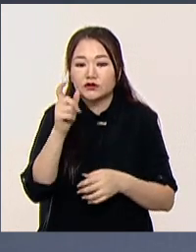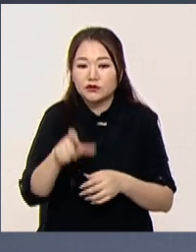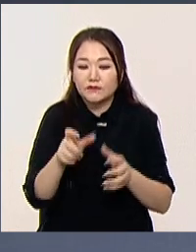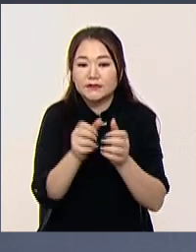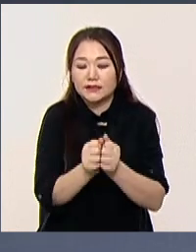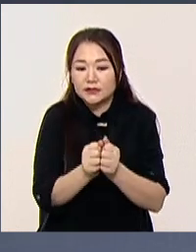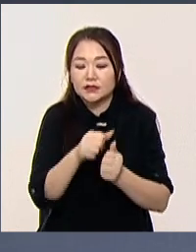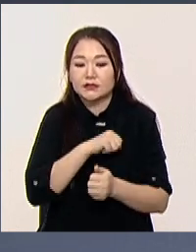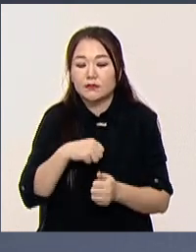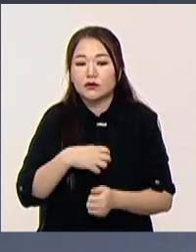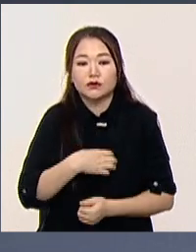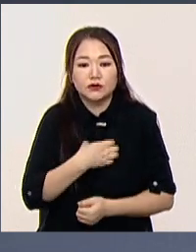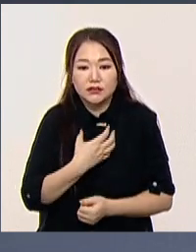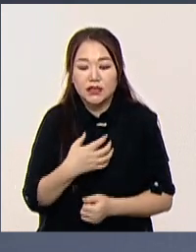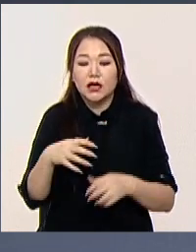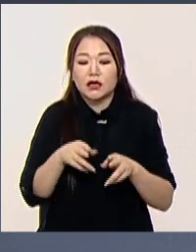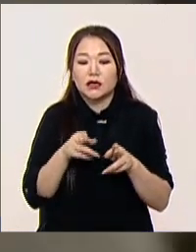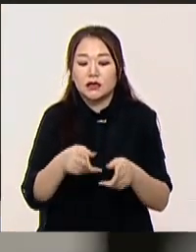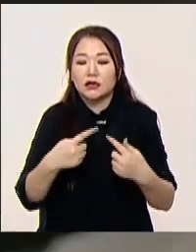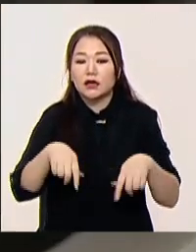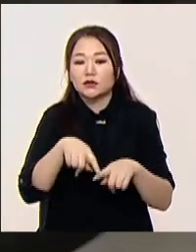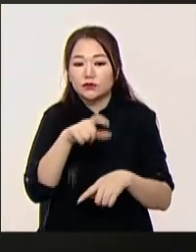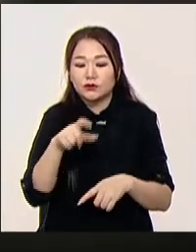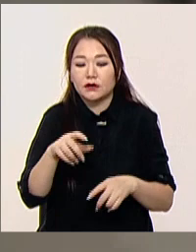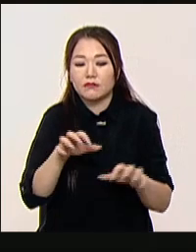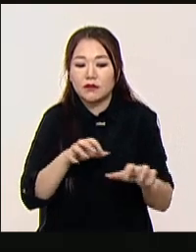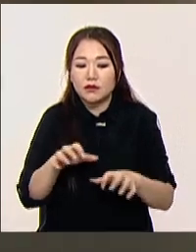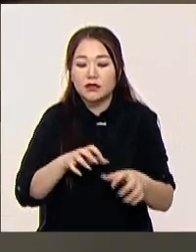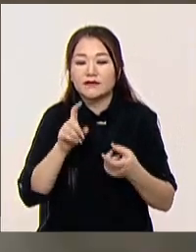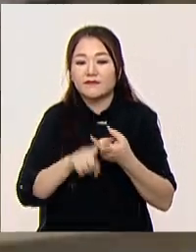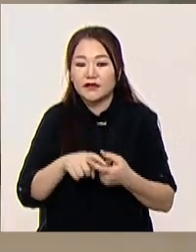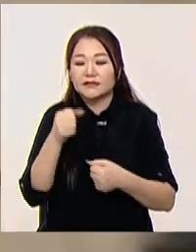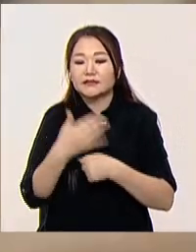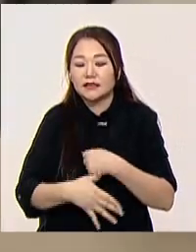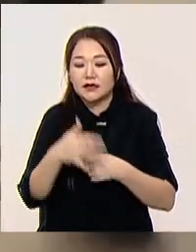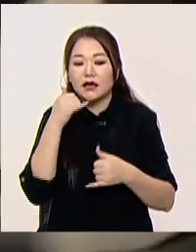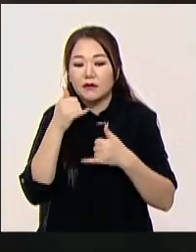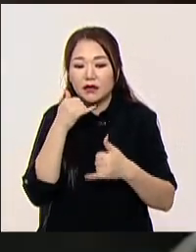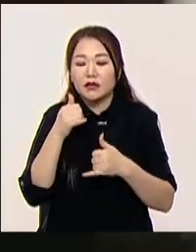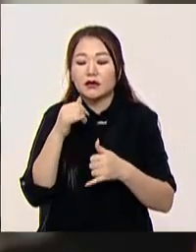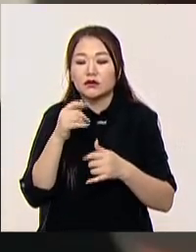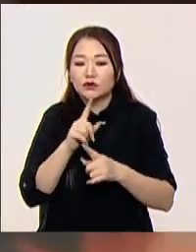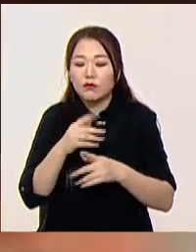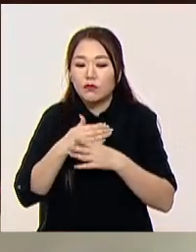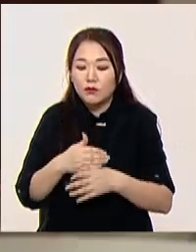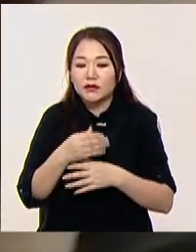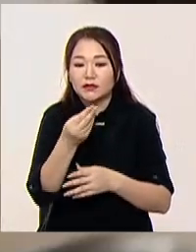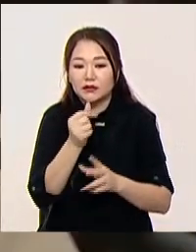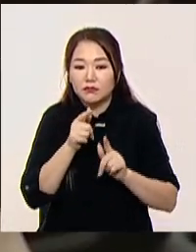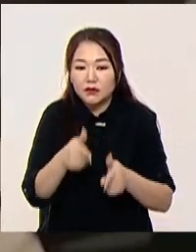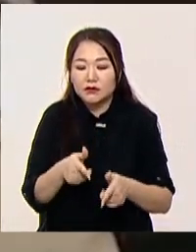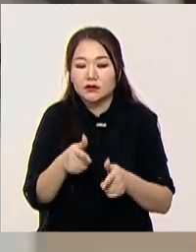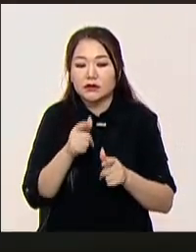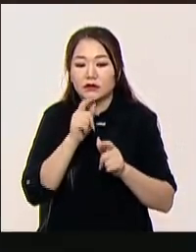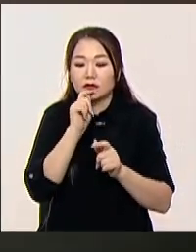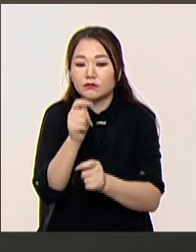қолға түскен. Ең сұмдығы, қылмыстық топты ұйымдастырушылар алаяқ байланыс орталығының операторларын ынталандыру үшін түскен қаражаттан сияқ